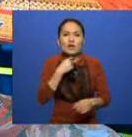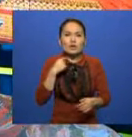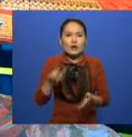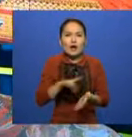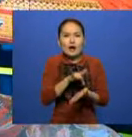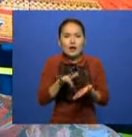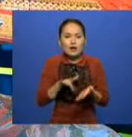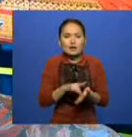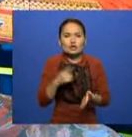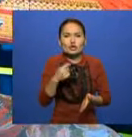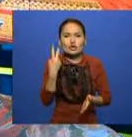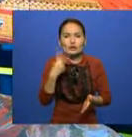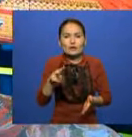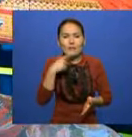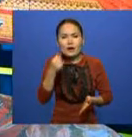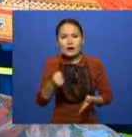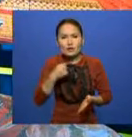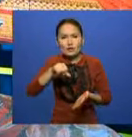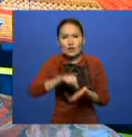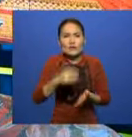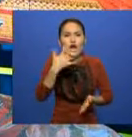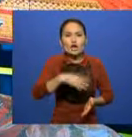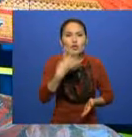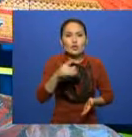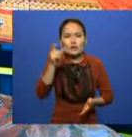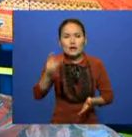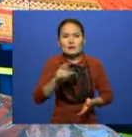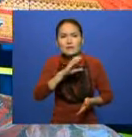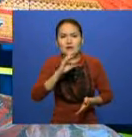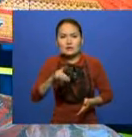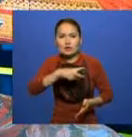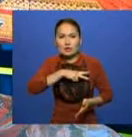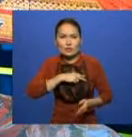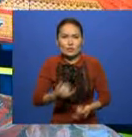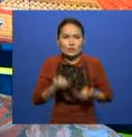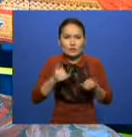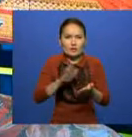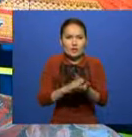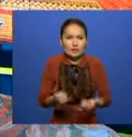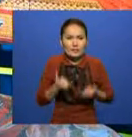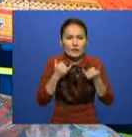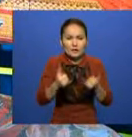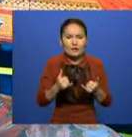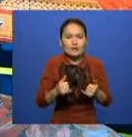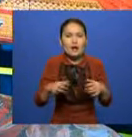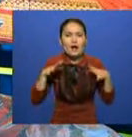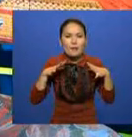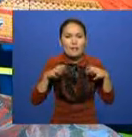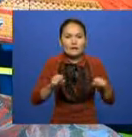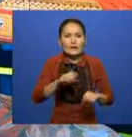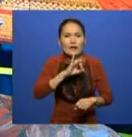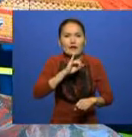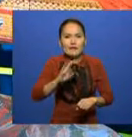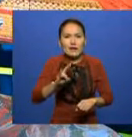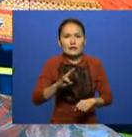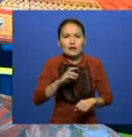олардың арасынан 54 азамат Кеңес одағының батыры атағына ие болған. Сұрапыл соғыста ерекше ерлік көрсеткен батырдың бірі Иван Косенков